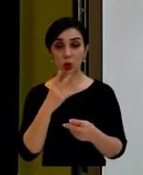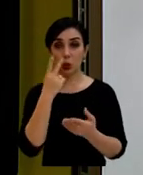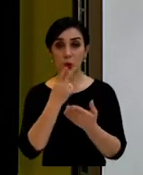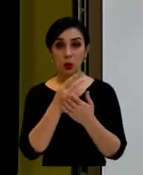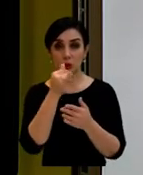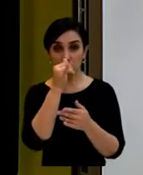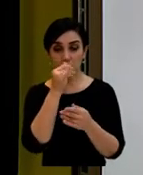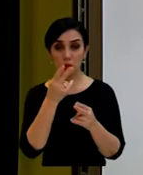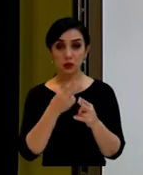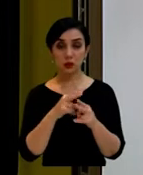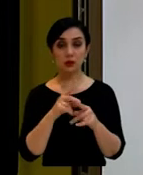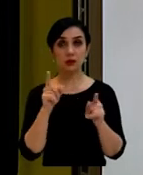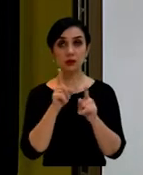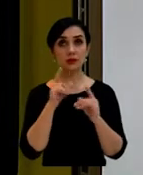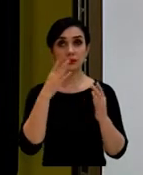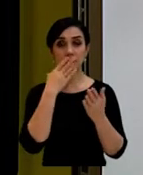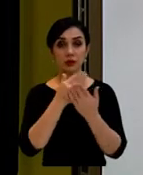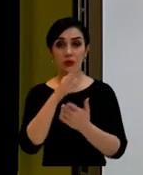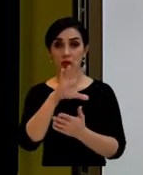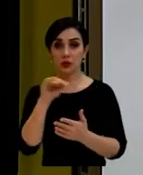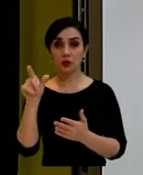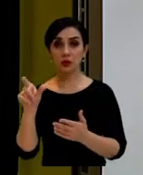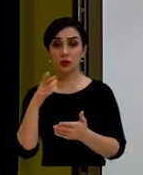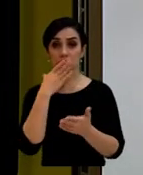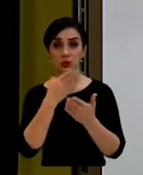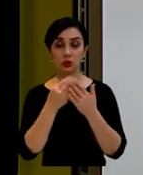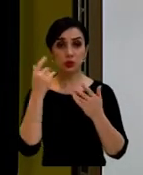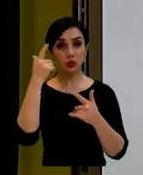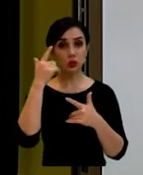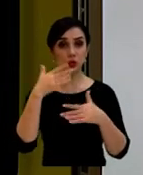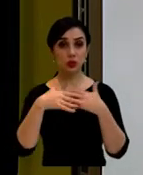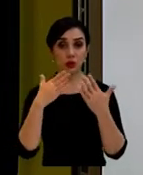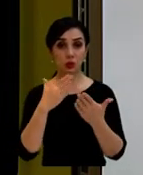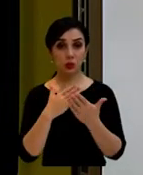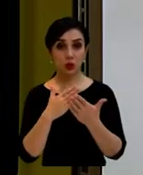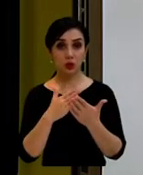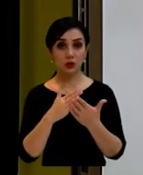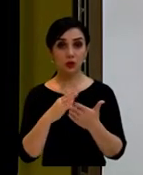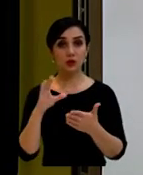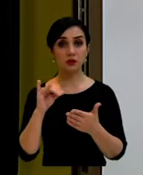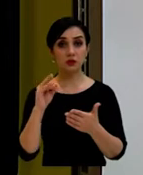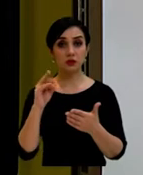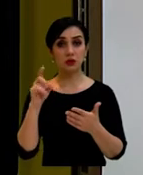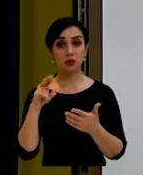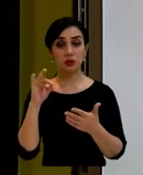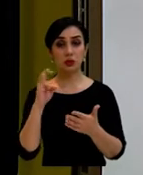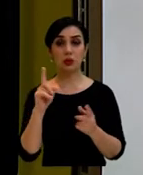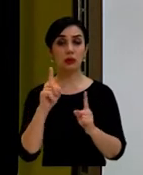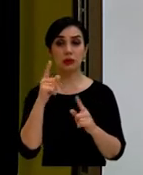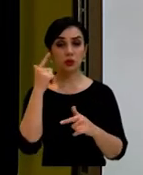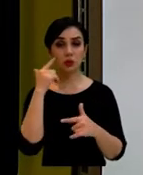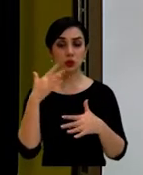bo'lmaydigan, ushlab bo'lmaydigan bu mavhum tushuncha sizga nimani anglatadi? Vijdon deganda siz nimani tushunasiz?